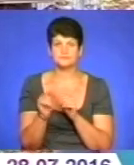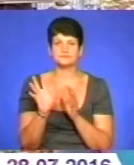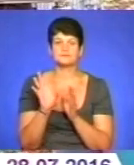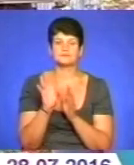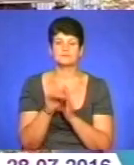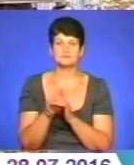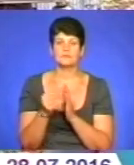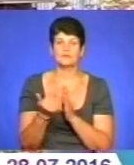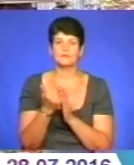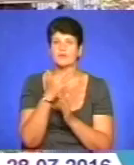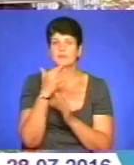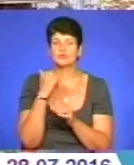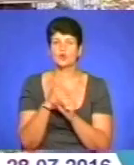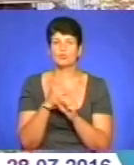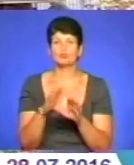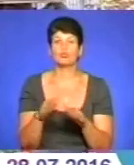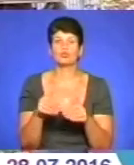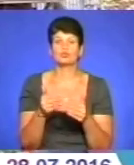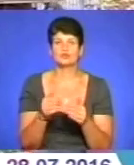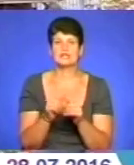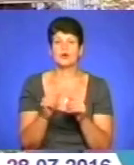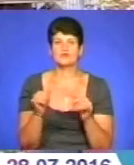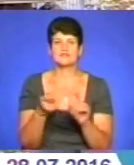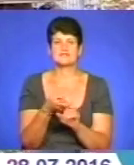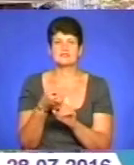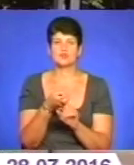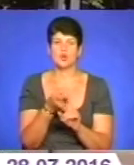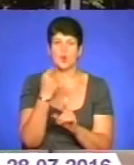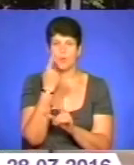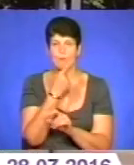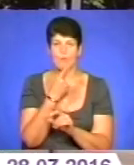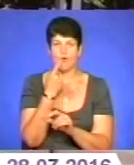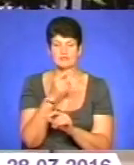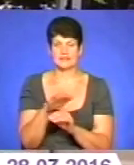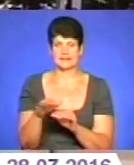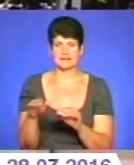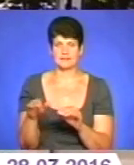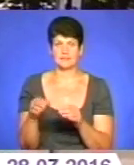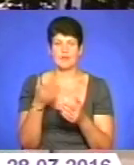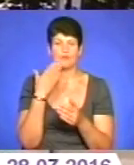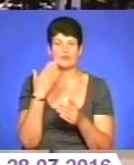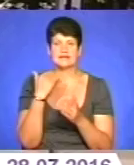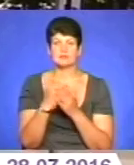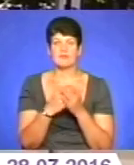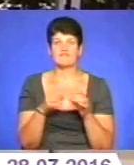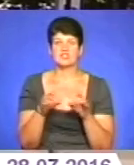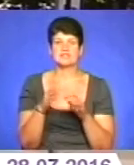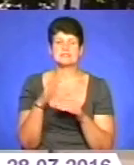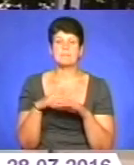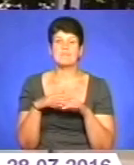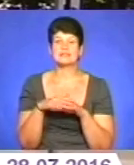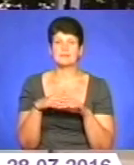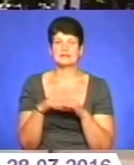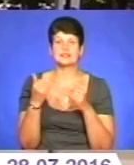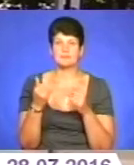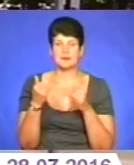введено багато роботи, пропонується для розвитку зв'язного мовлення діток. Полегшити програму вирішили із математики. Тепер